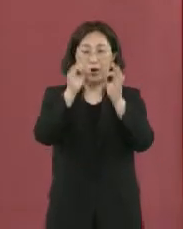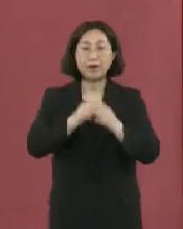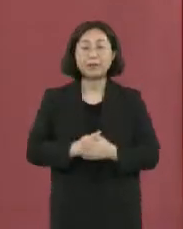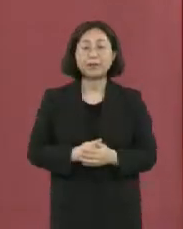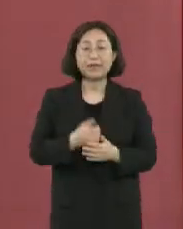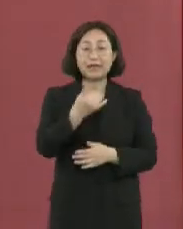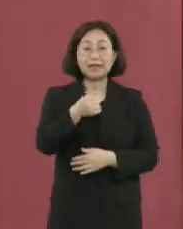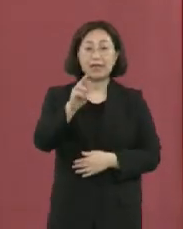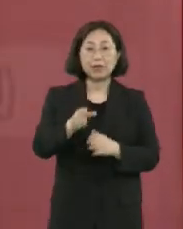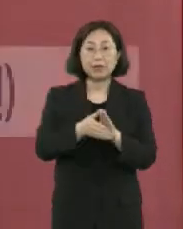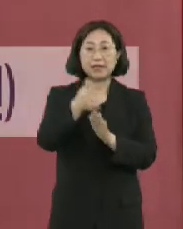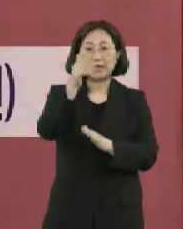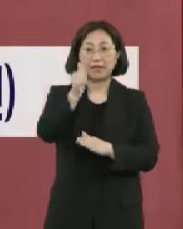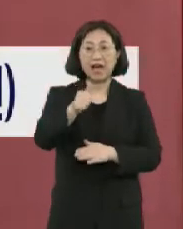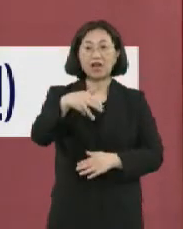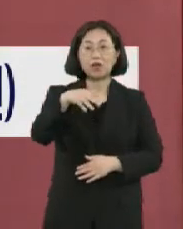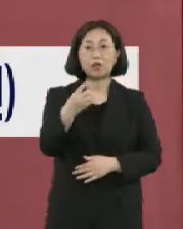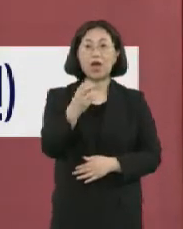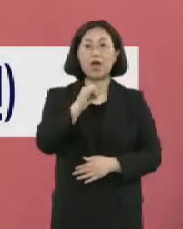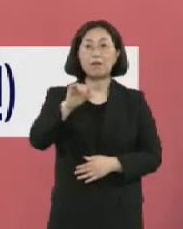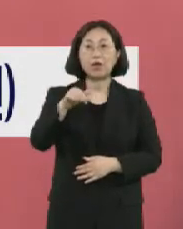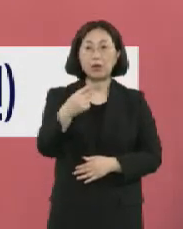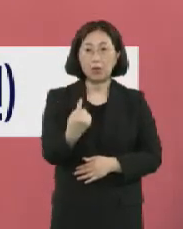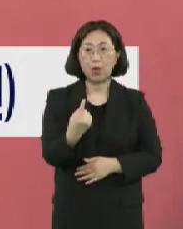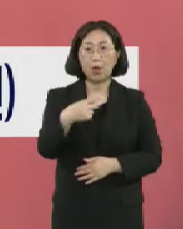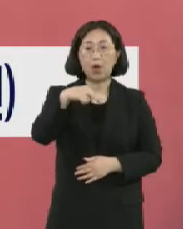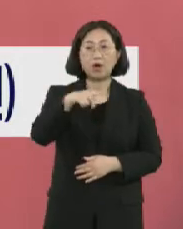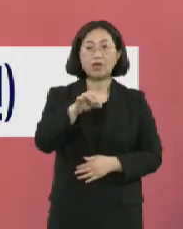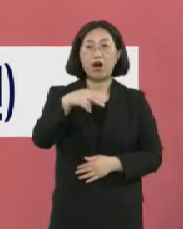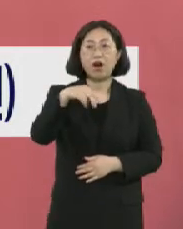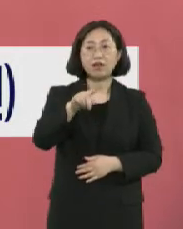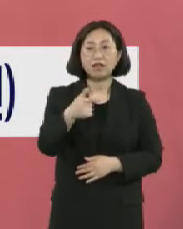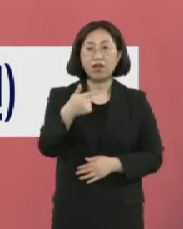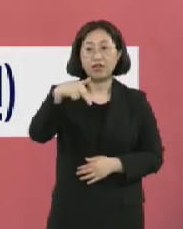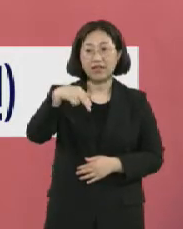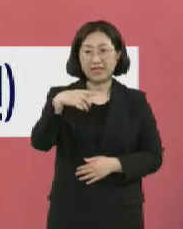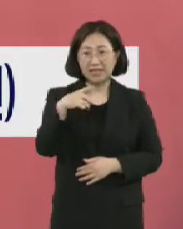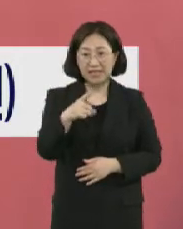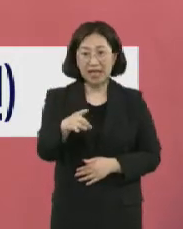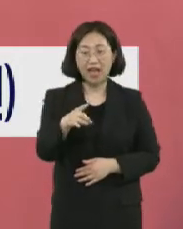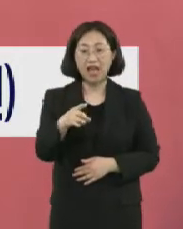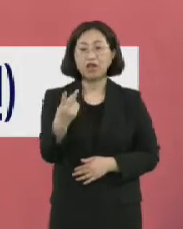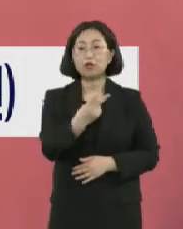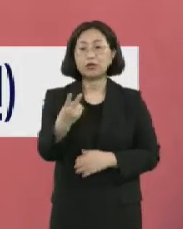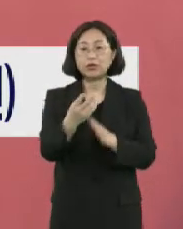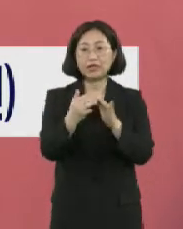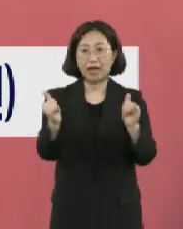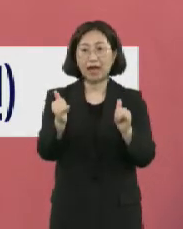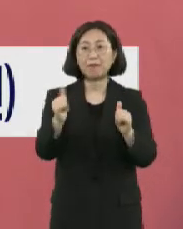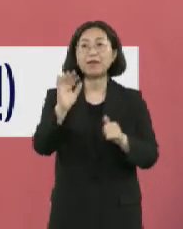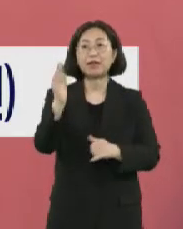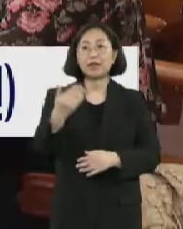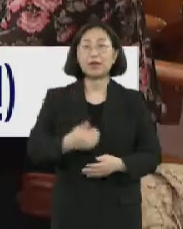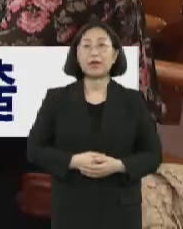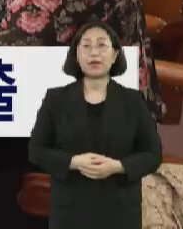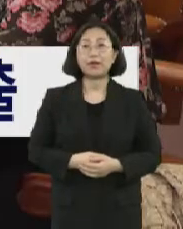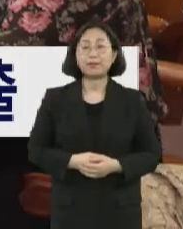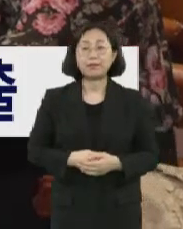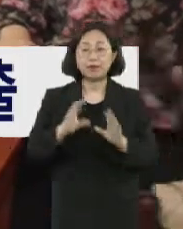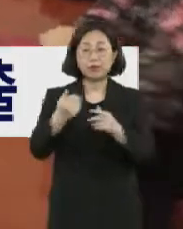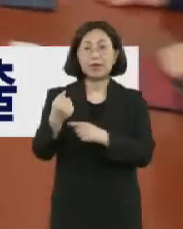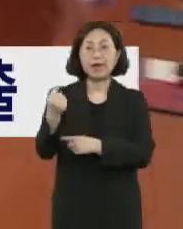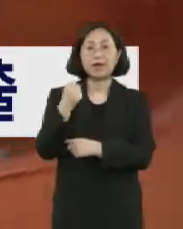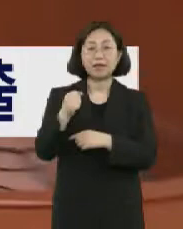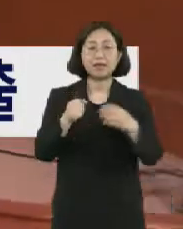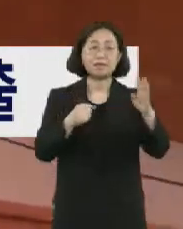세종 시장은 최민호 전 행복도시 건설 청장과 선제 전 헌법 재판소 연구원 등 2명으로 압축됐다 입니다 국민의